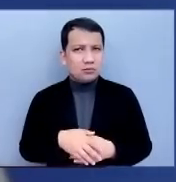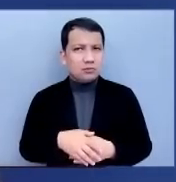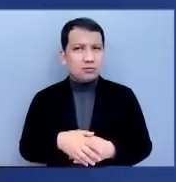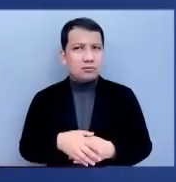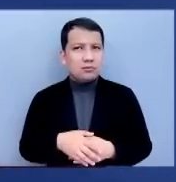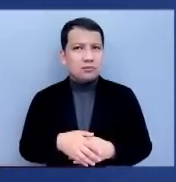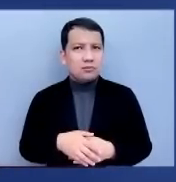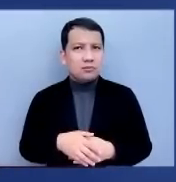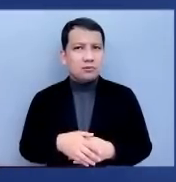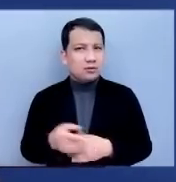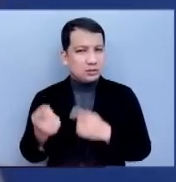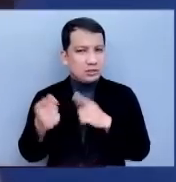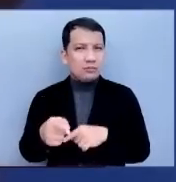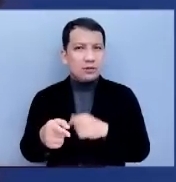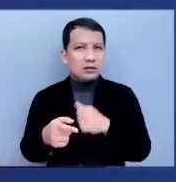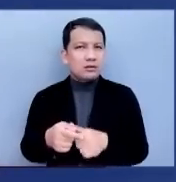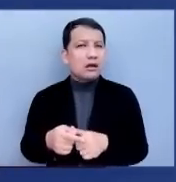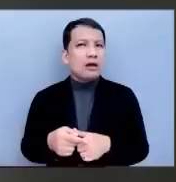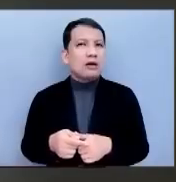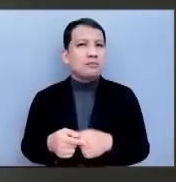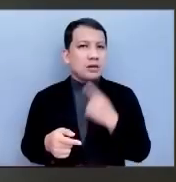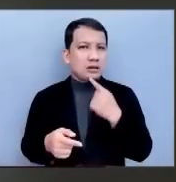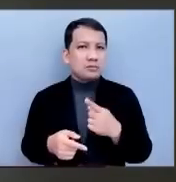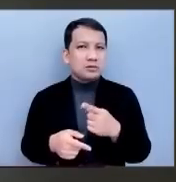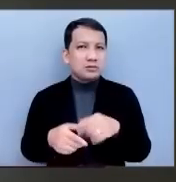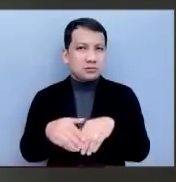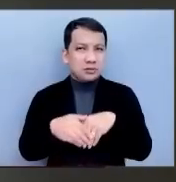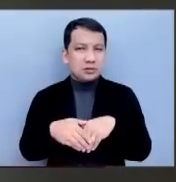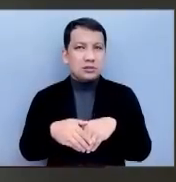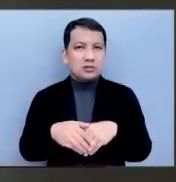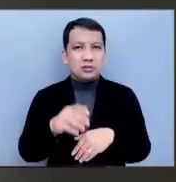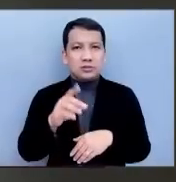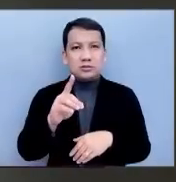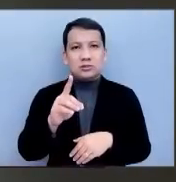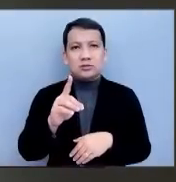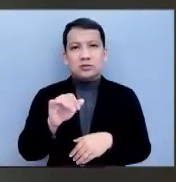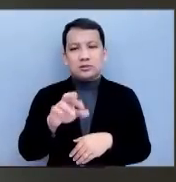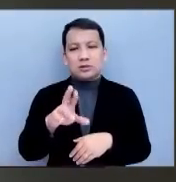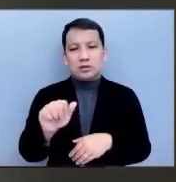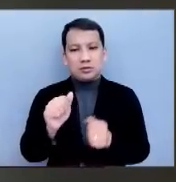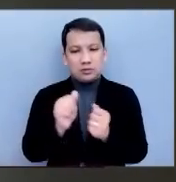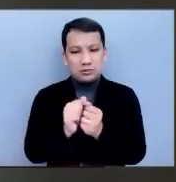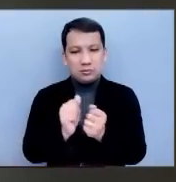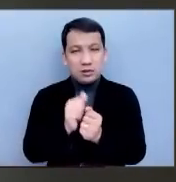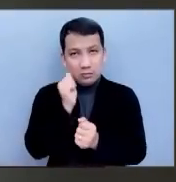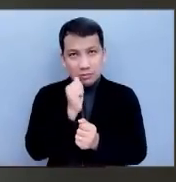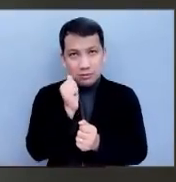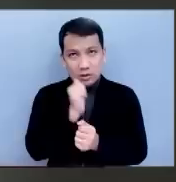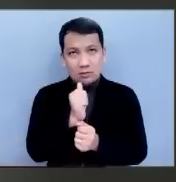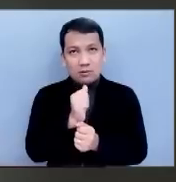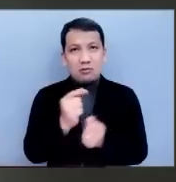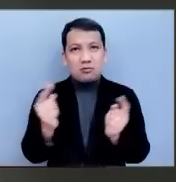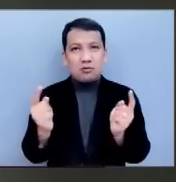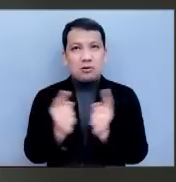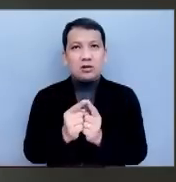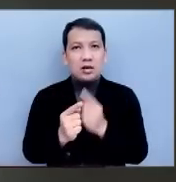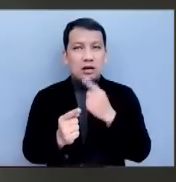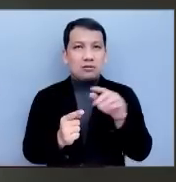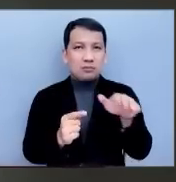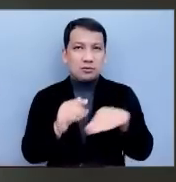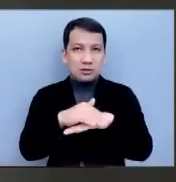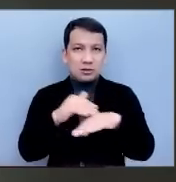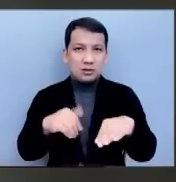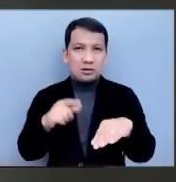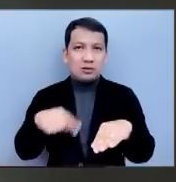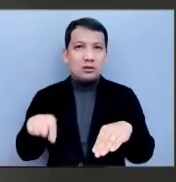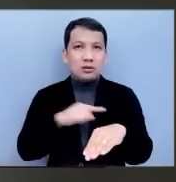Dahil sa nangyari. Hindi na rin nagkomento si Dera kung sino ang kasama niyang babae, pero posible itong ipatawag ng NBI para